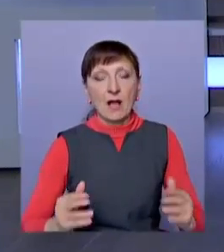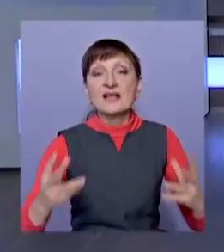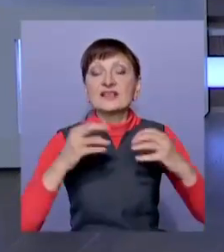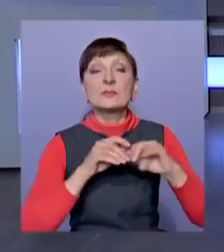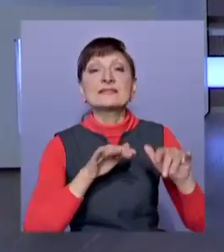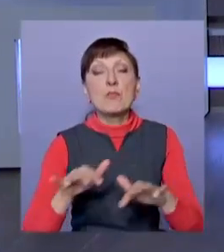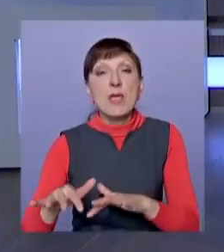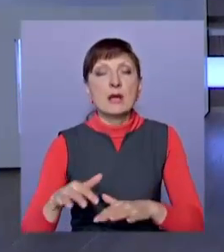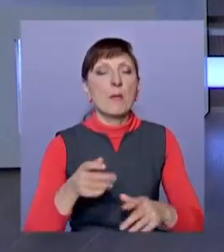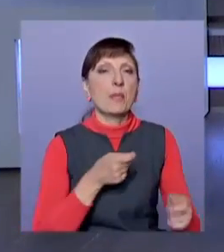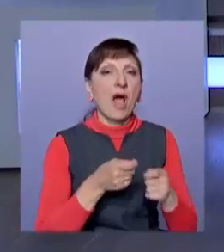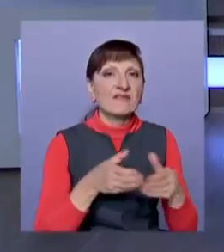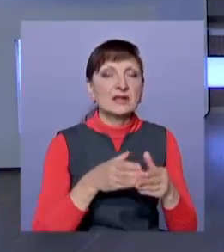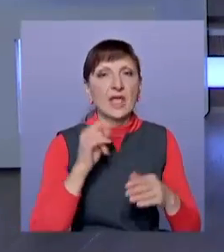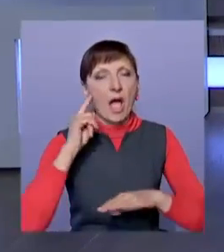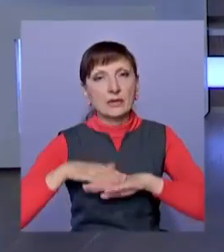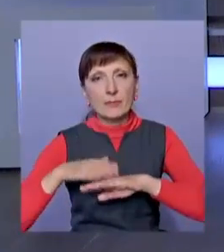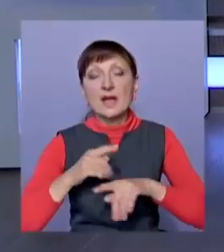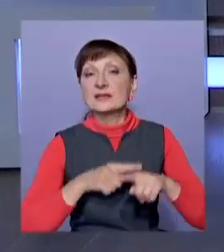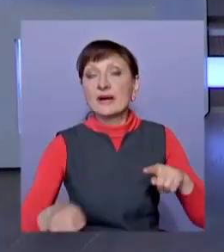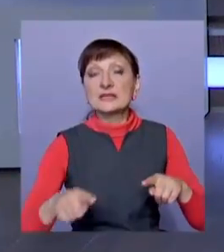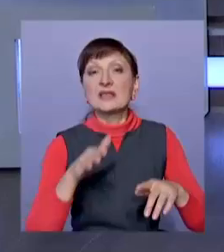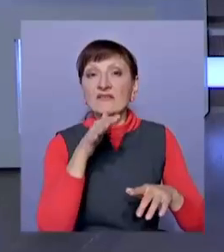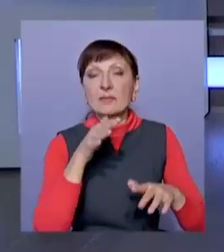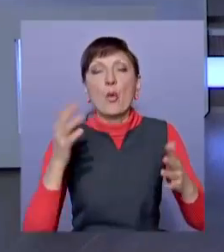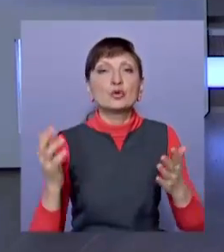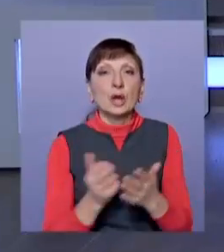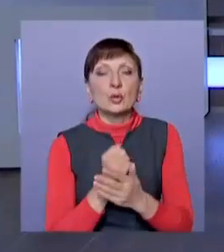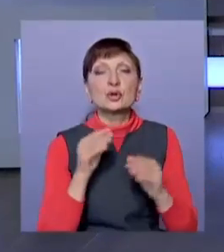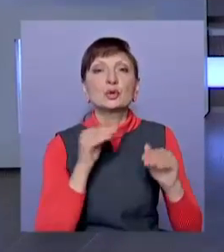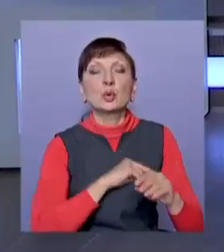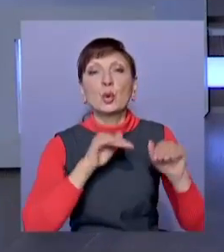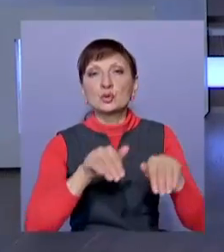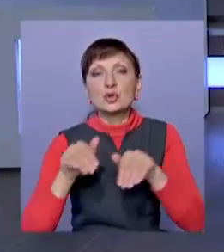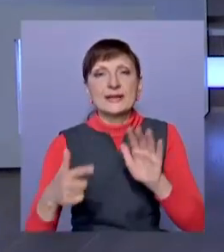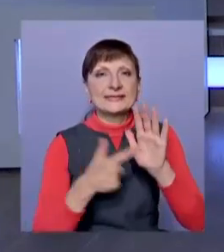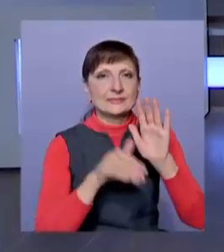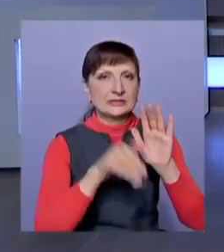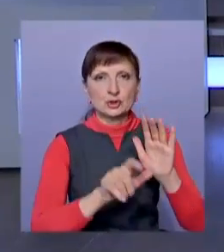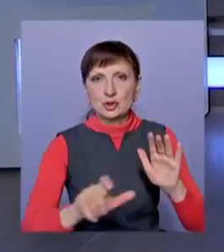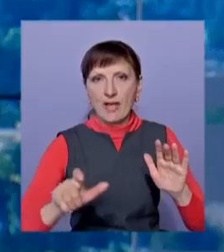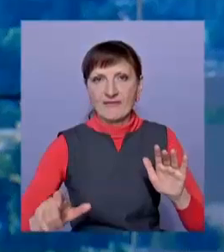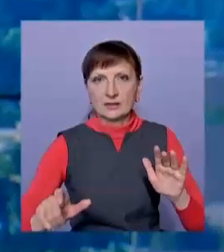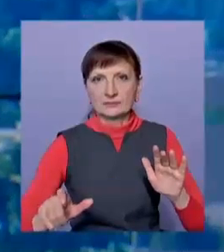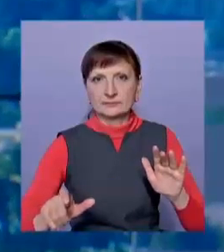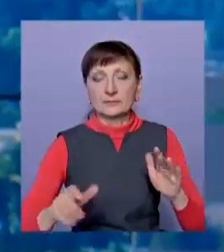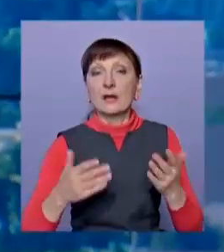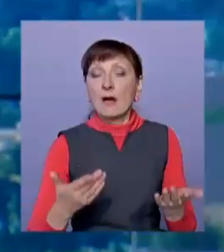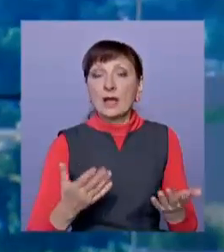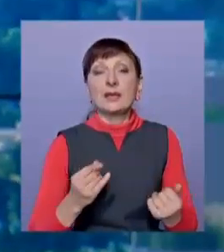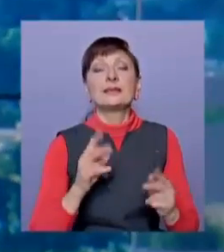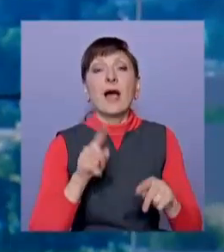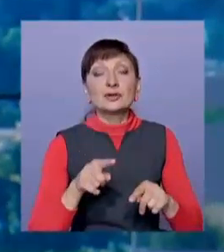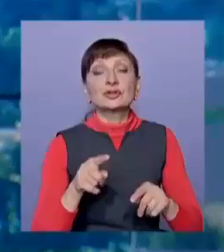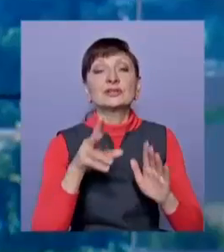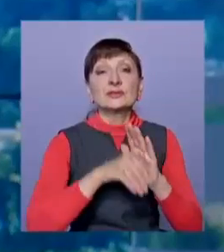мерами правительства и нашего акимата только за последнее время удалось трудоустроить 70 тысяч человек. Их немалая